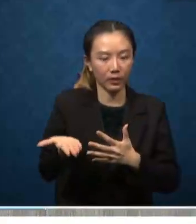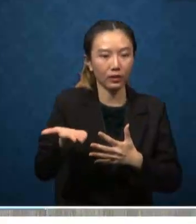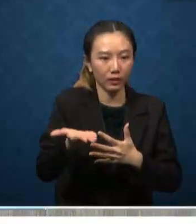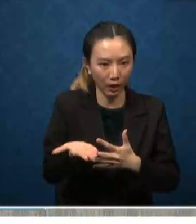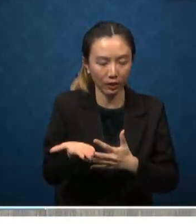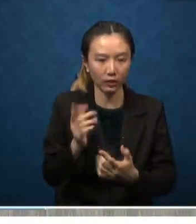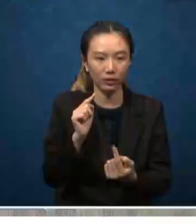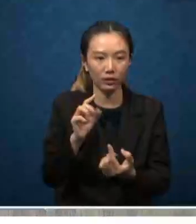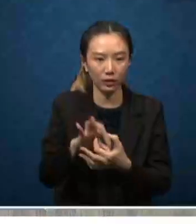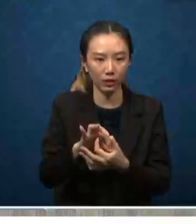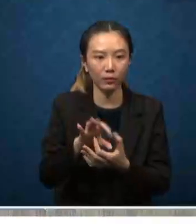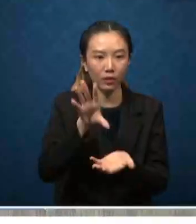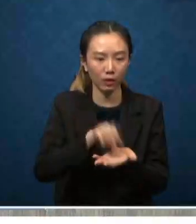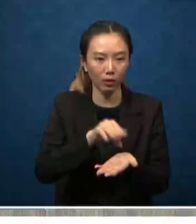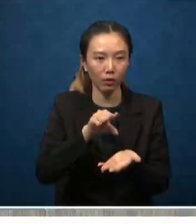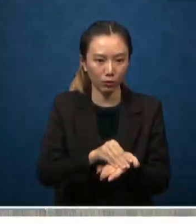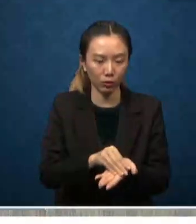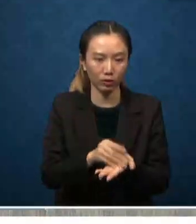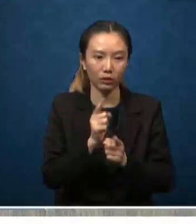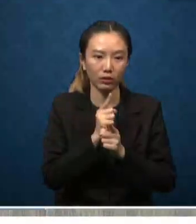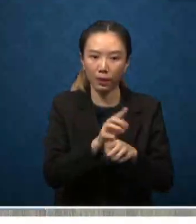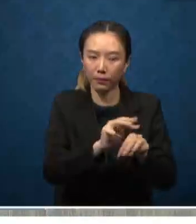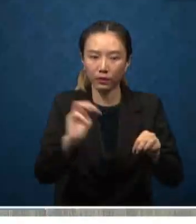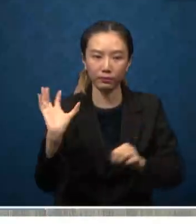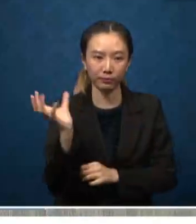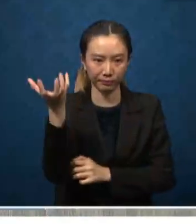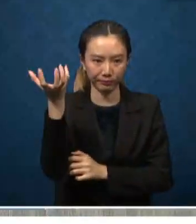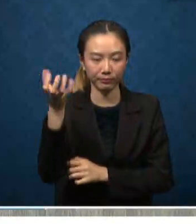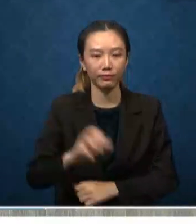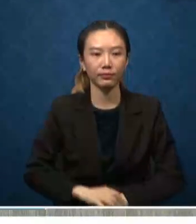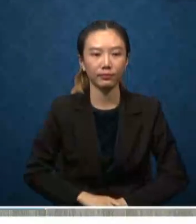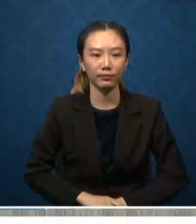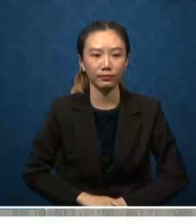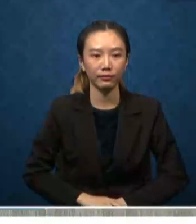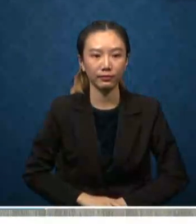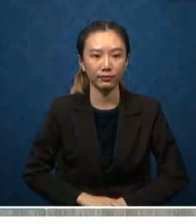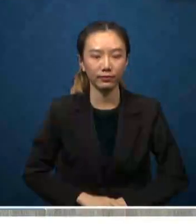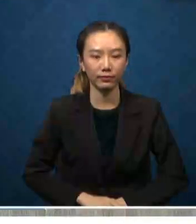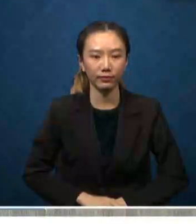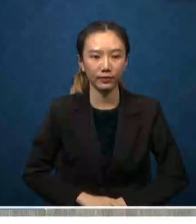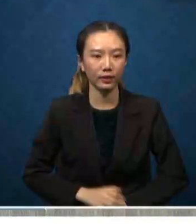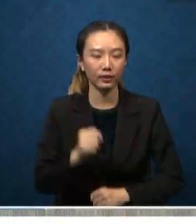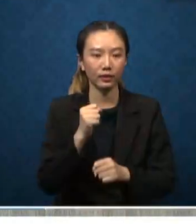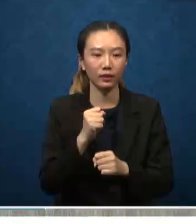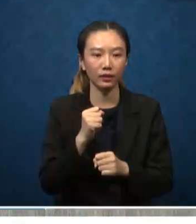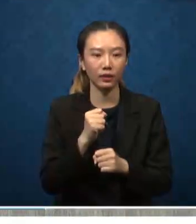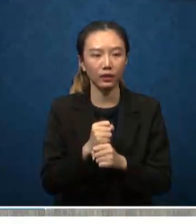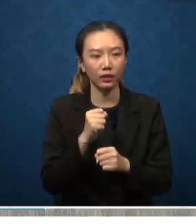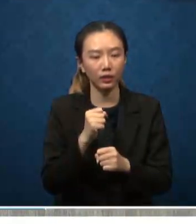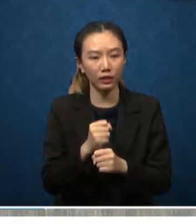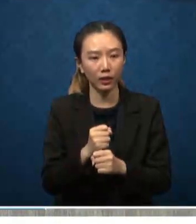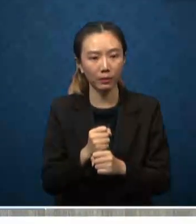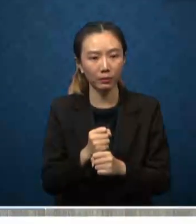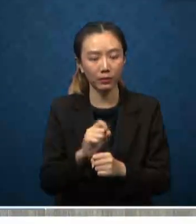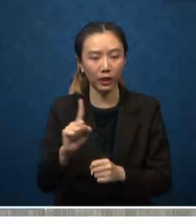ข้อมูลให้เป็นไปตามมาตรฐานสากลในลักษณะพหุภาคีกับประเทศสมาชิก